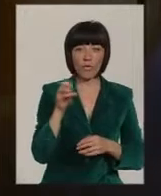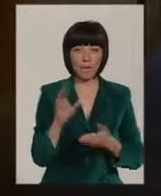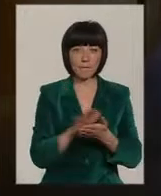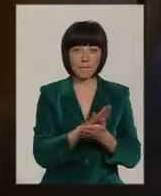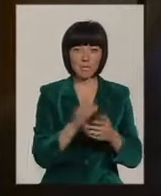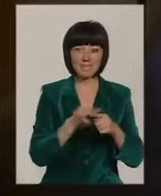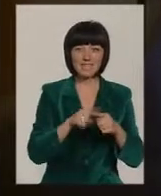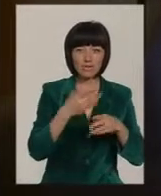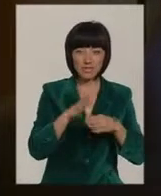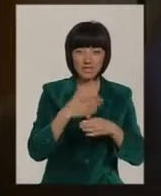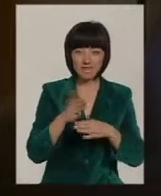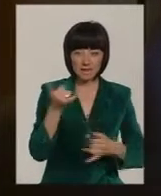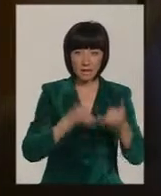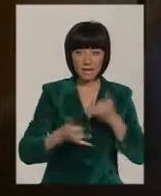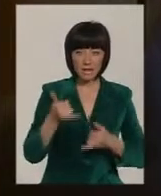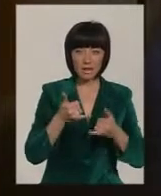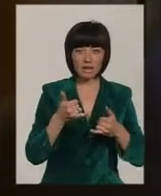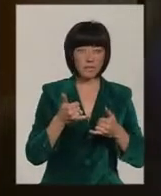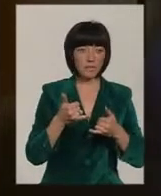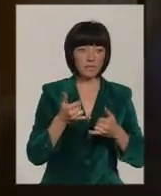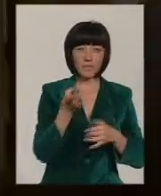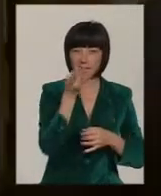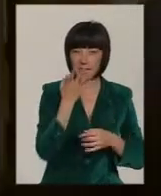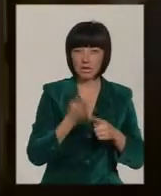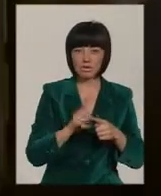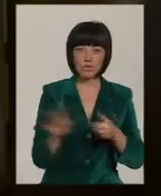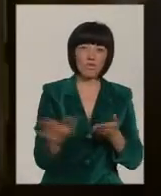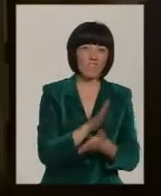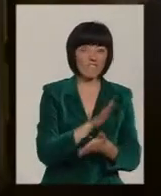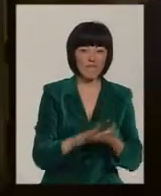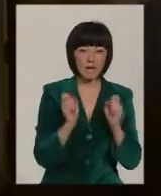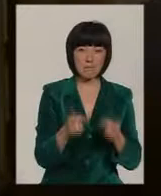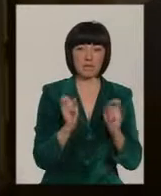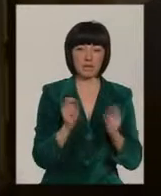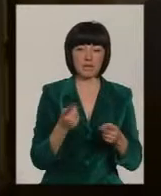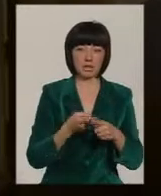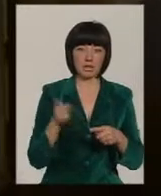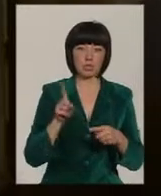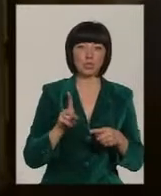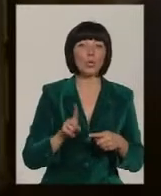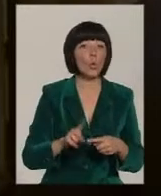ці частиці, які є розлагаючі, які гниль, цю вимити з цього